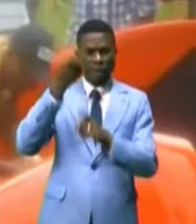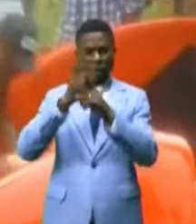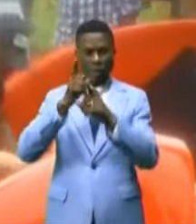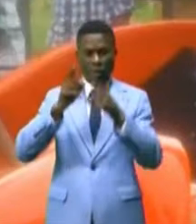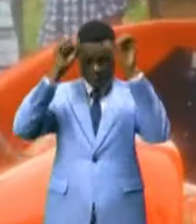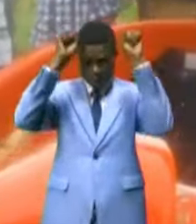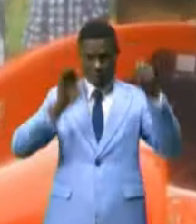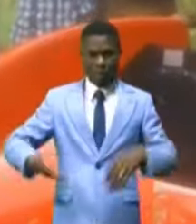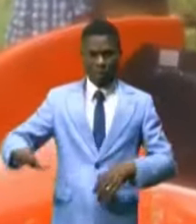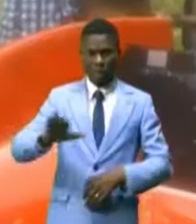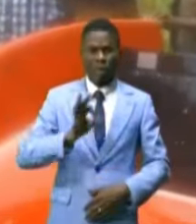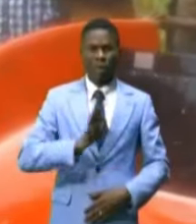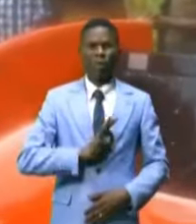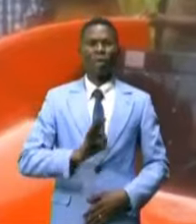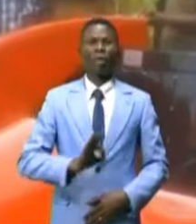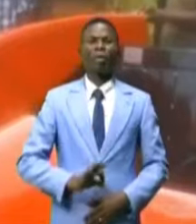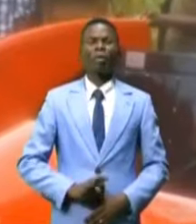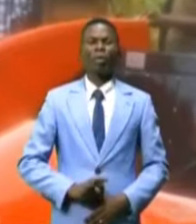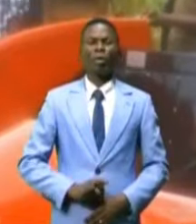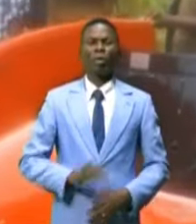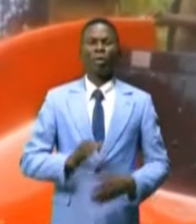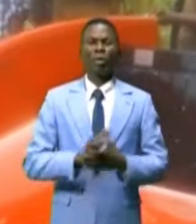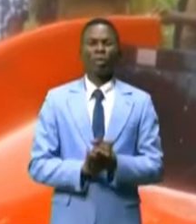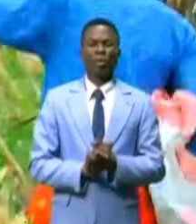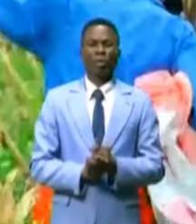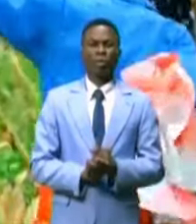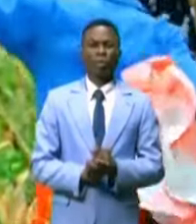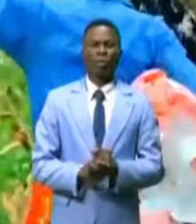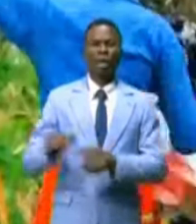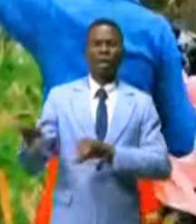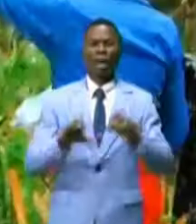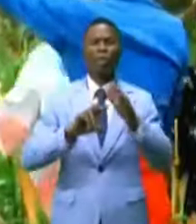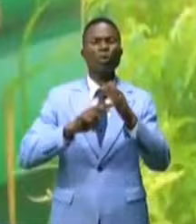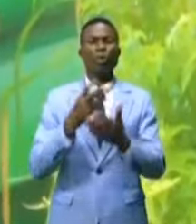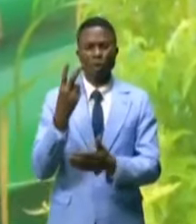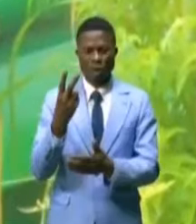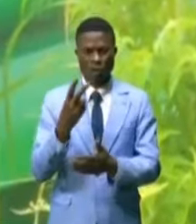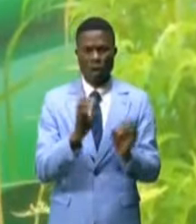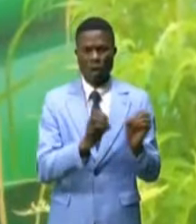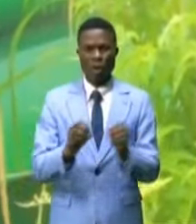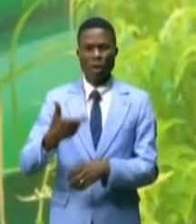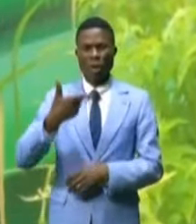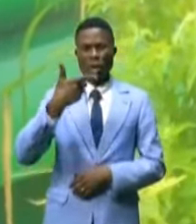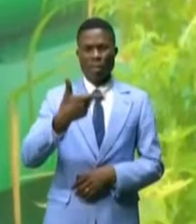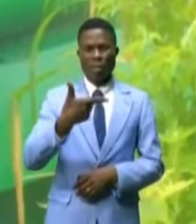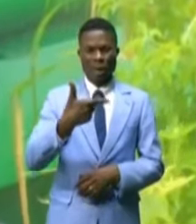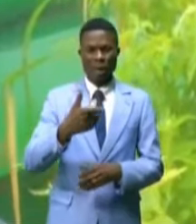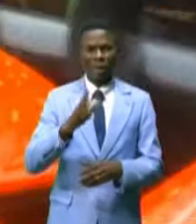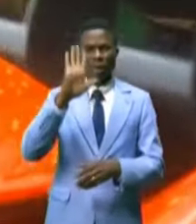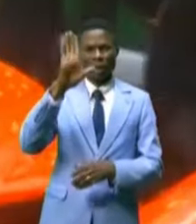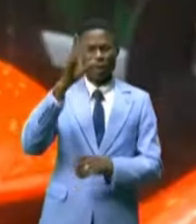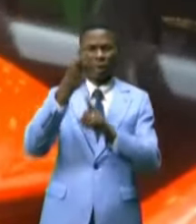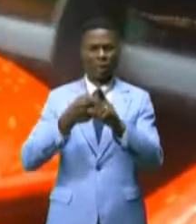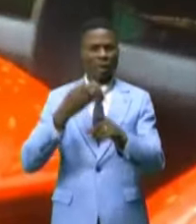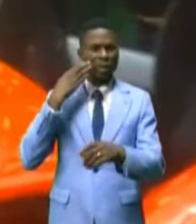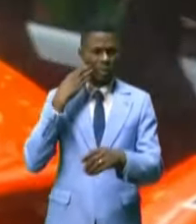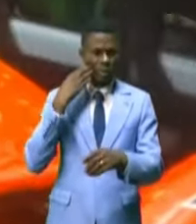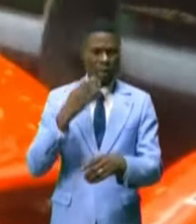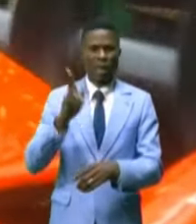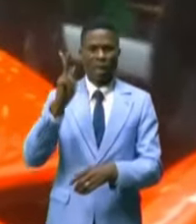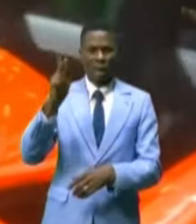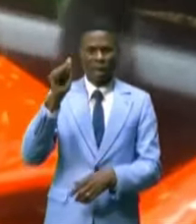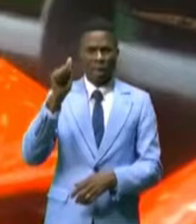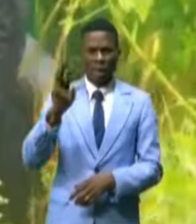de la République Félix-Antoine Tshisekedi Tshilombo, une double cérémonie a eu lieu mardi le 5 mars à Kamanyola, en territoire de